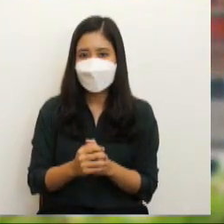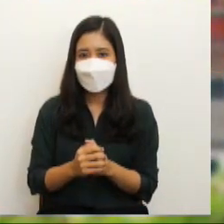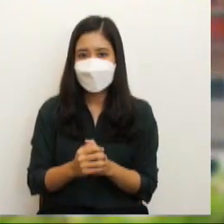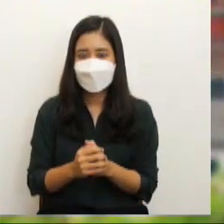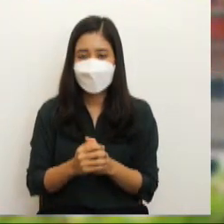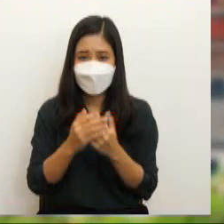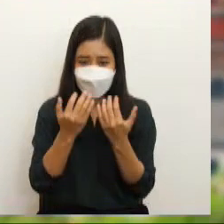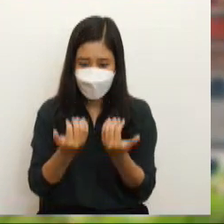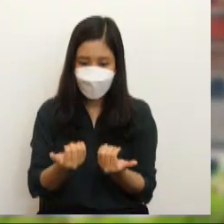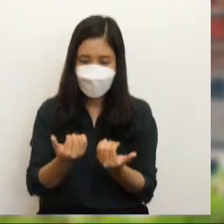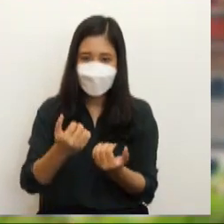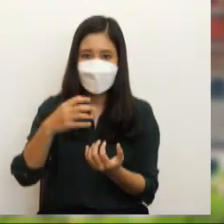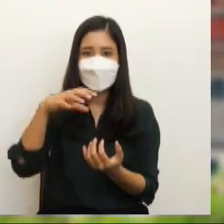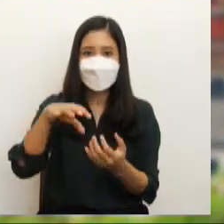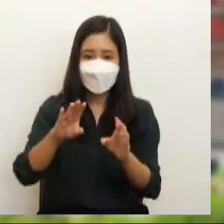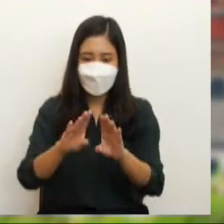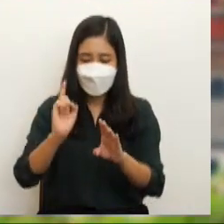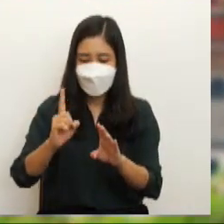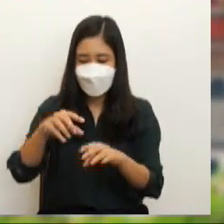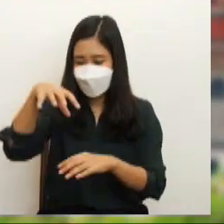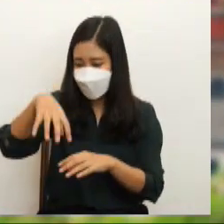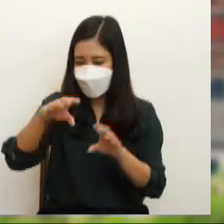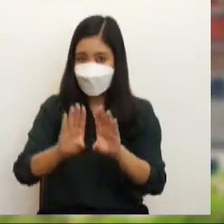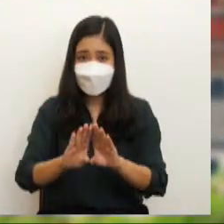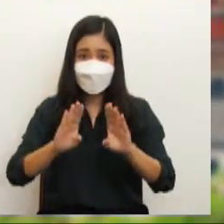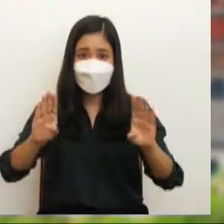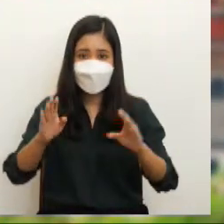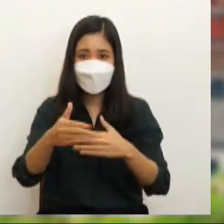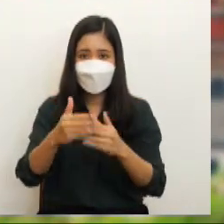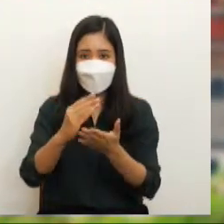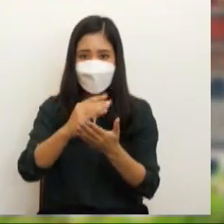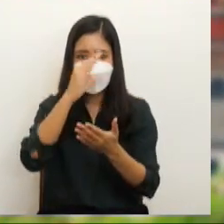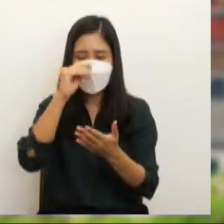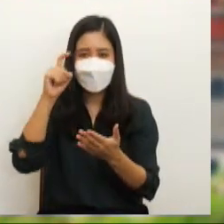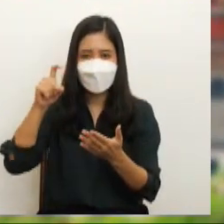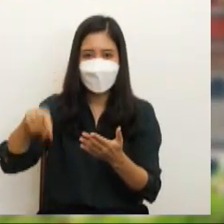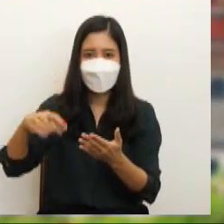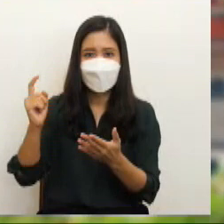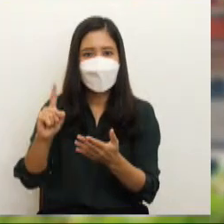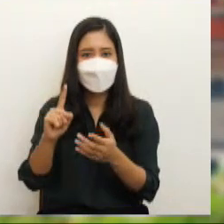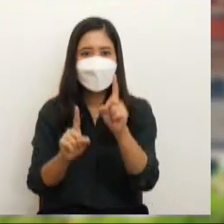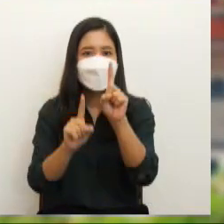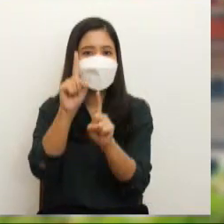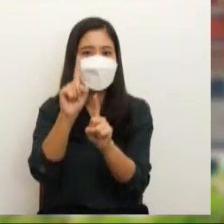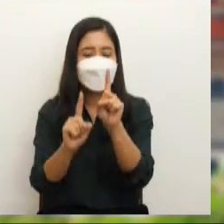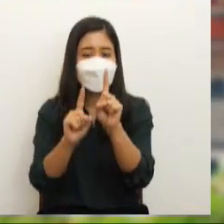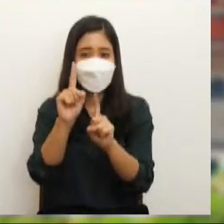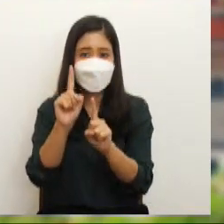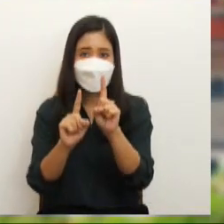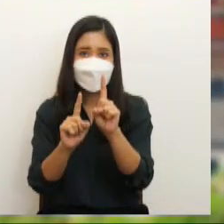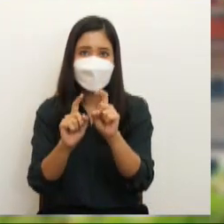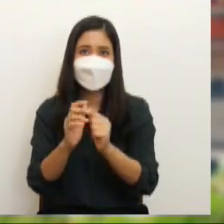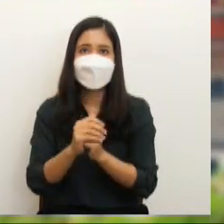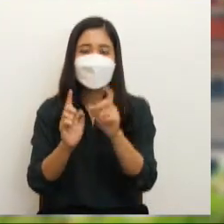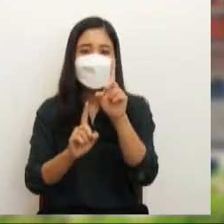พรจะเปิดออนไลน์ถ้าจะเปิดเรียนเนี่ยท่านก็ต้องมีการประเมินเขาเรียก CSC plus นะครับไทยซอฟต์โ